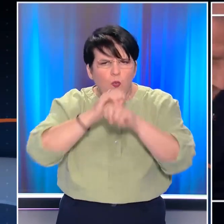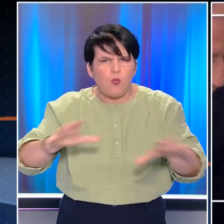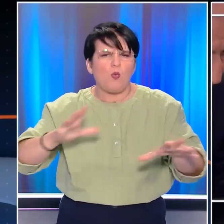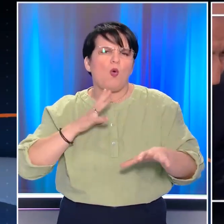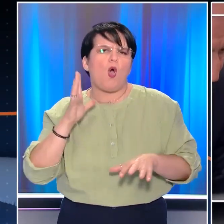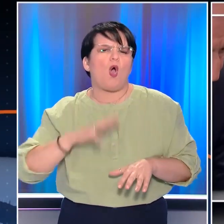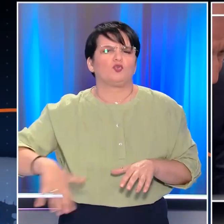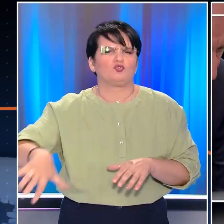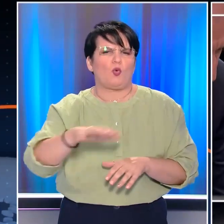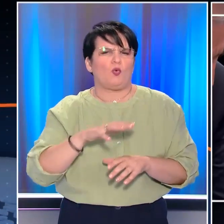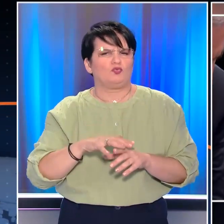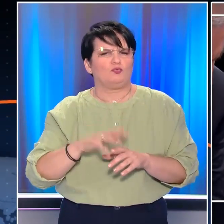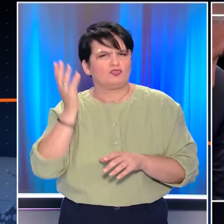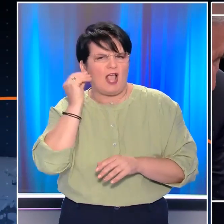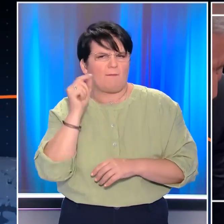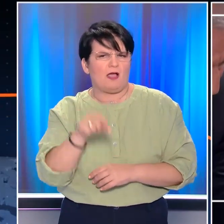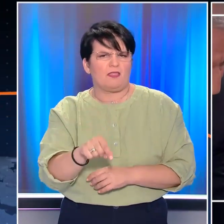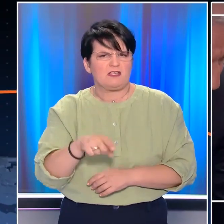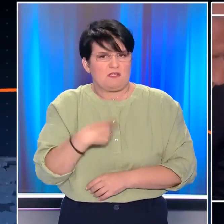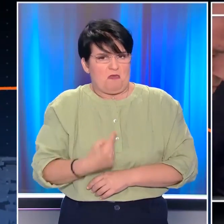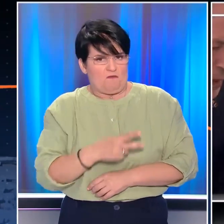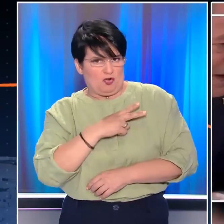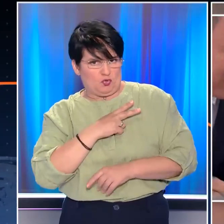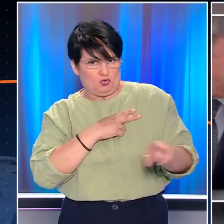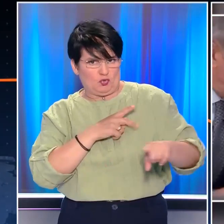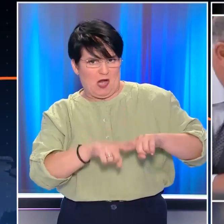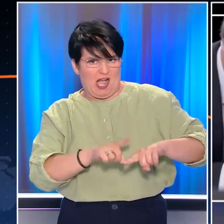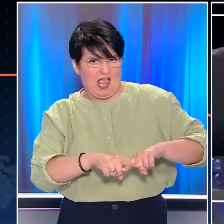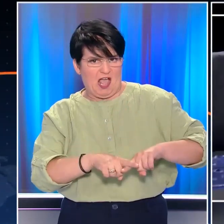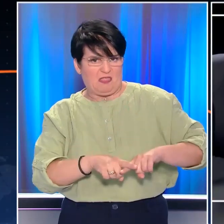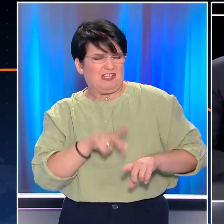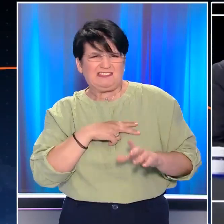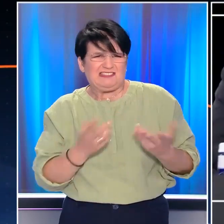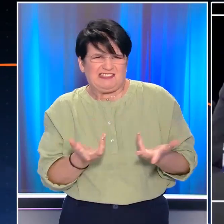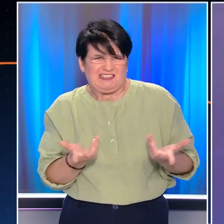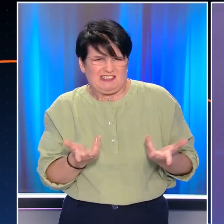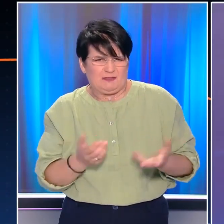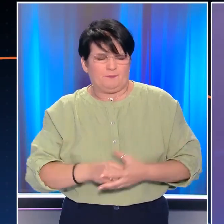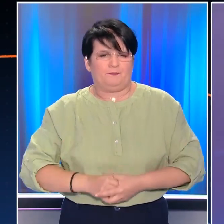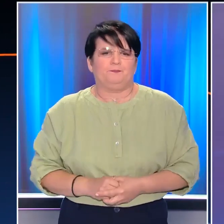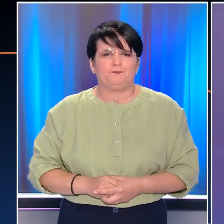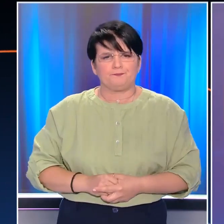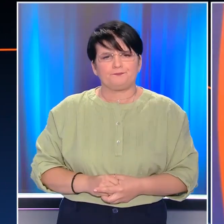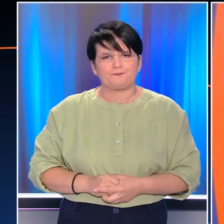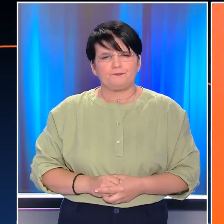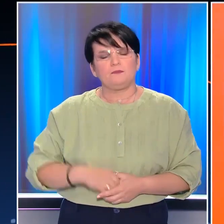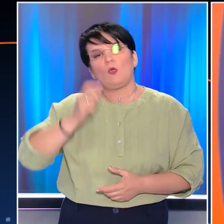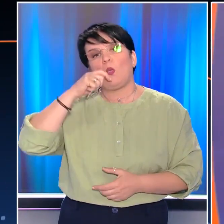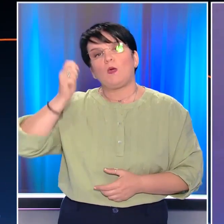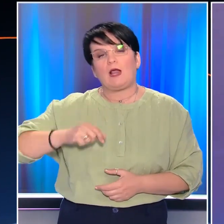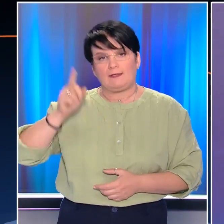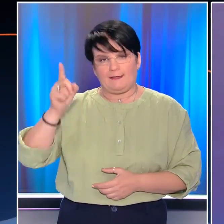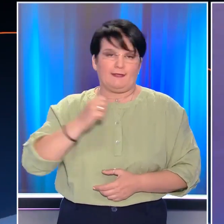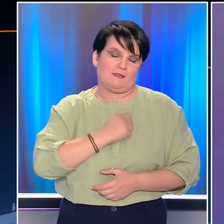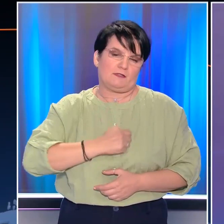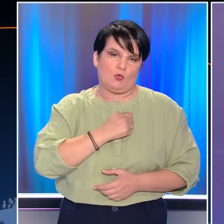böylece. Şimdi siz o davranış mı doğru? Şimdiki davranış mı doğru? Στο πεδίο των μαχών στην